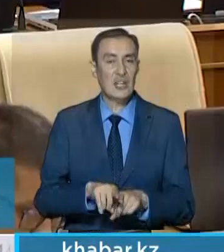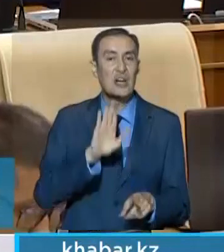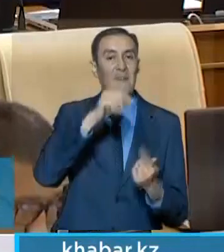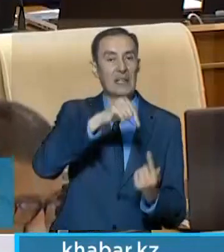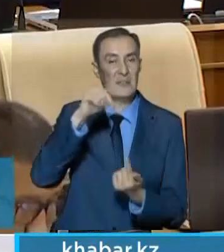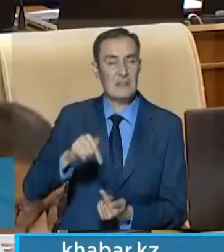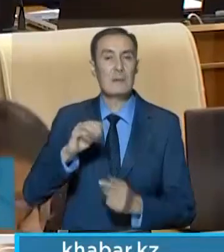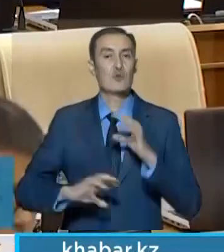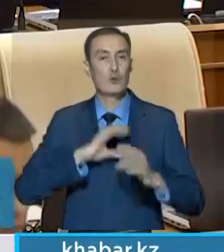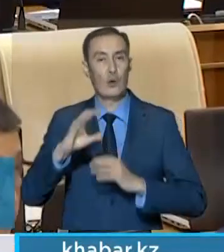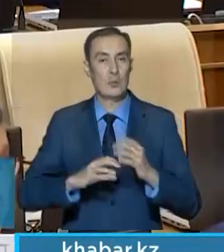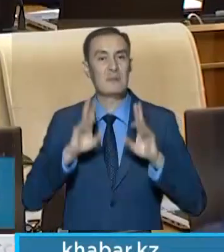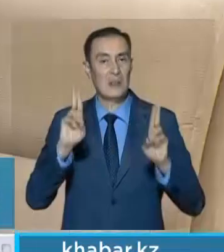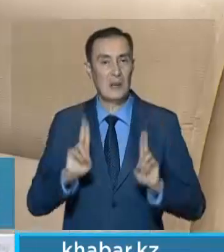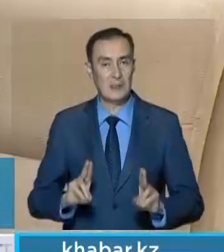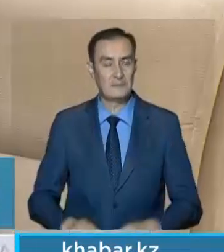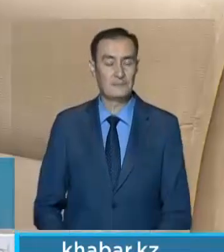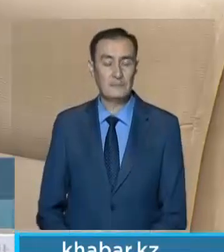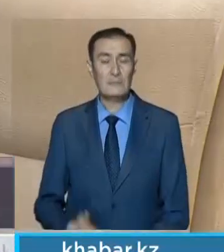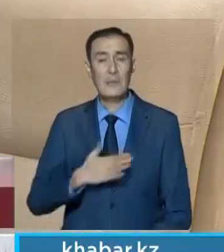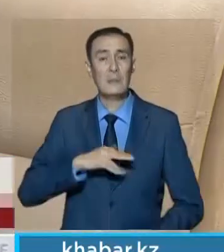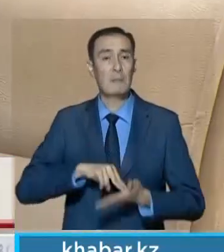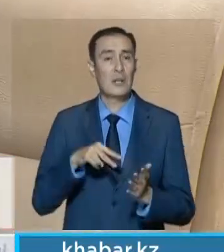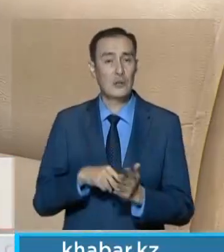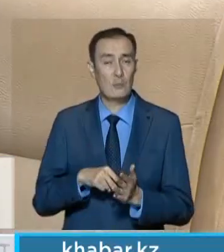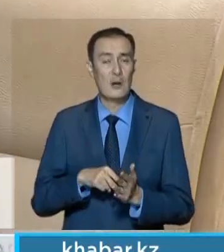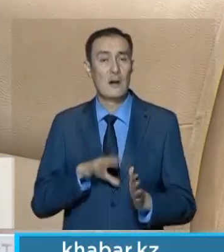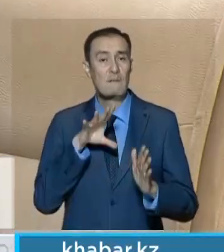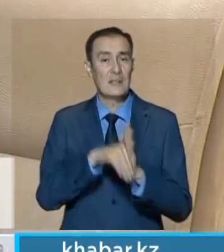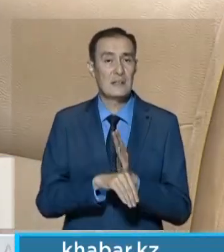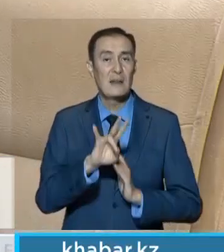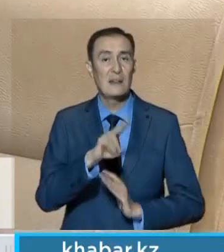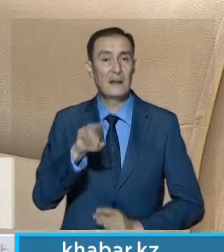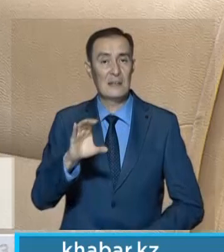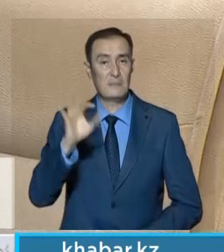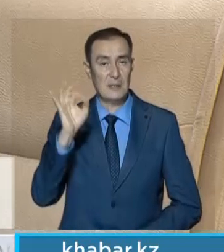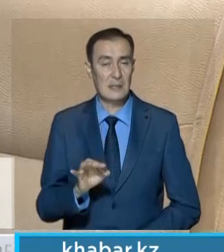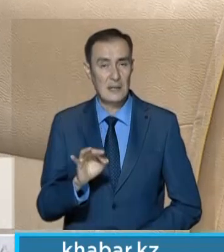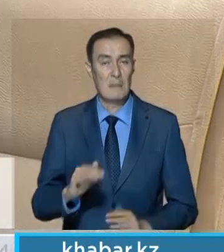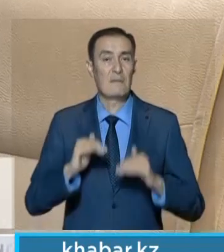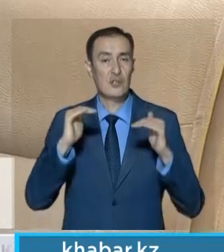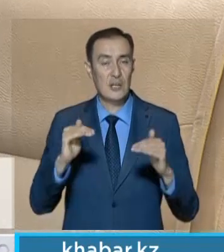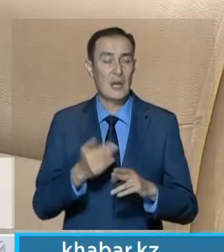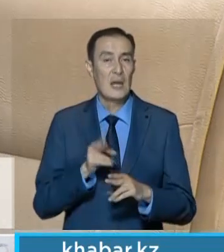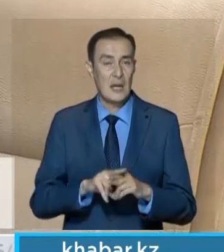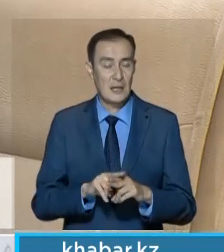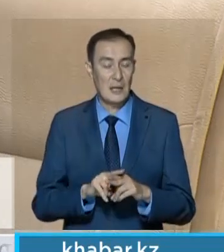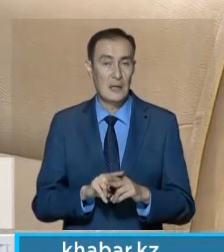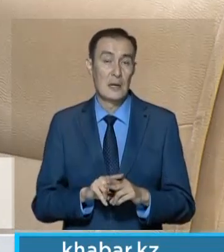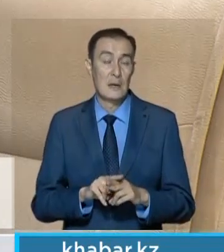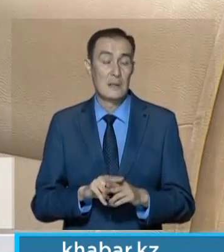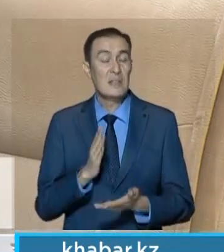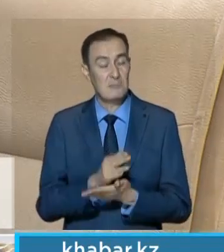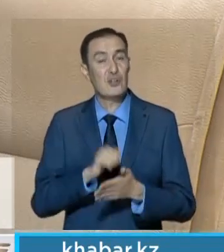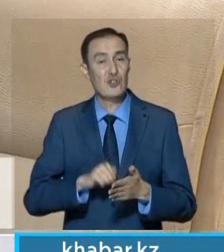соответствия международным стандартам. Мы планируем вводить НДС, повышение НДС. Это есть на то и определенные